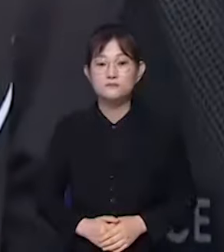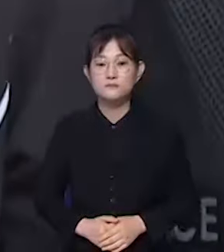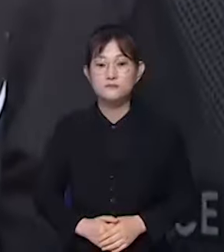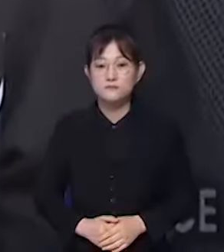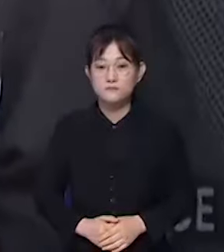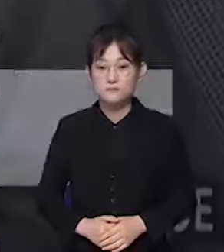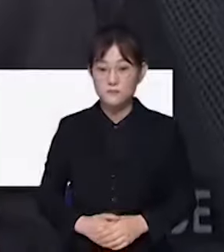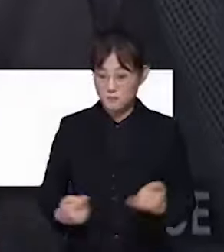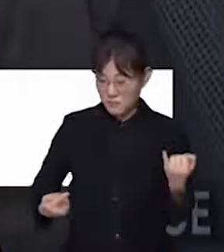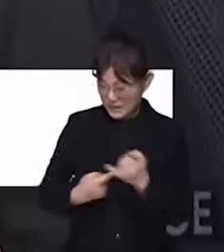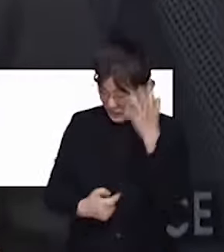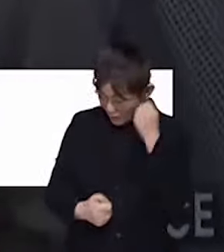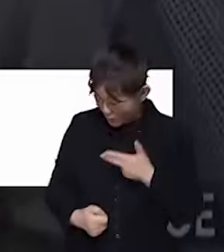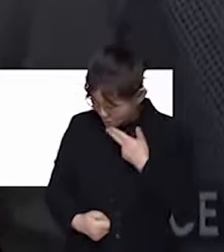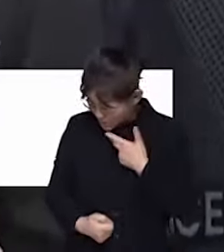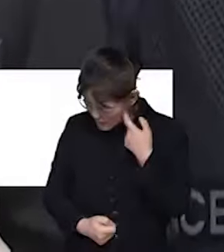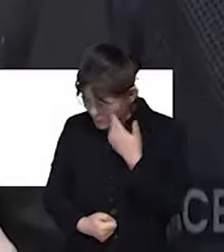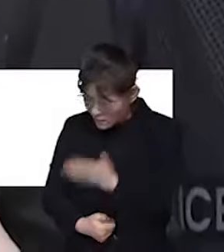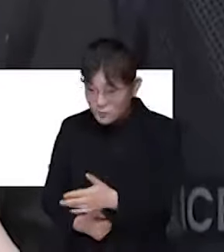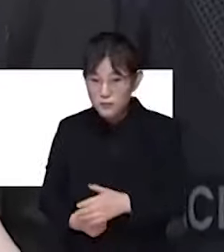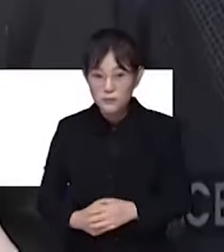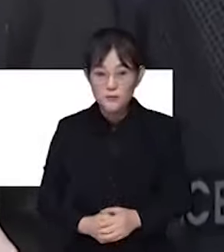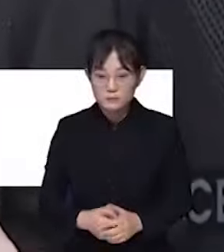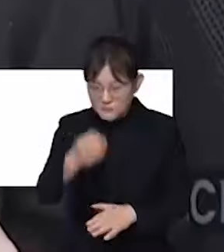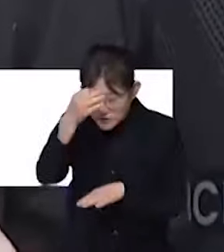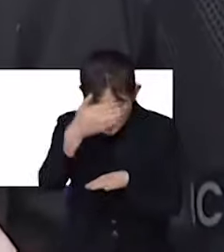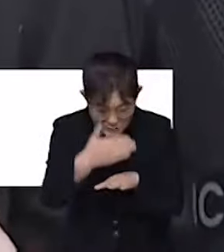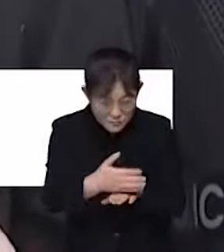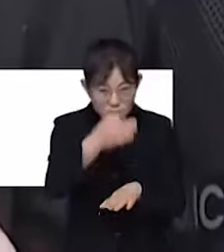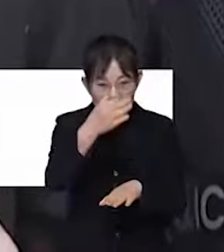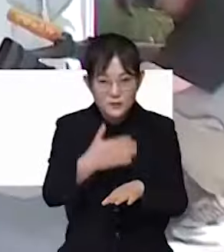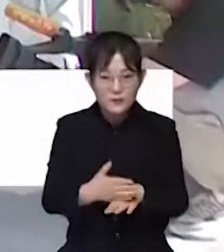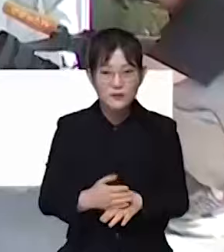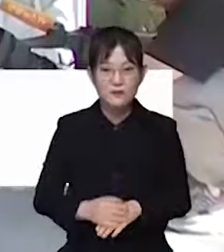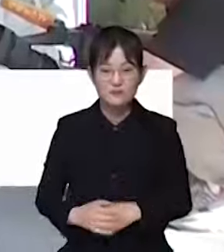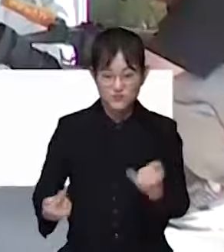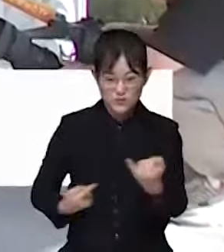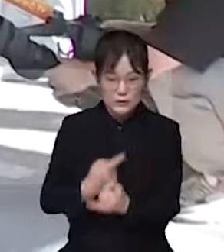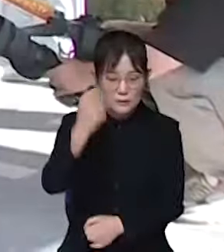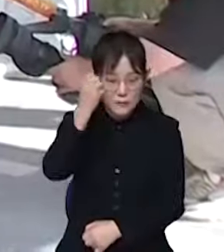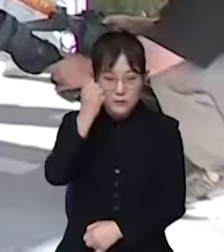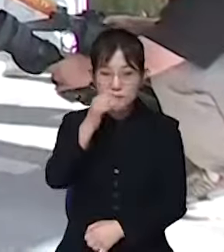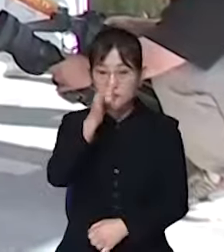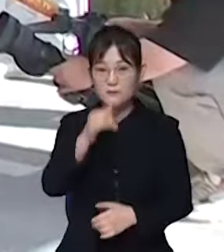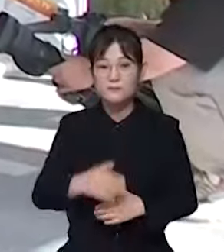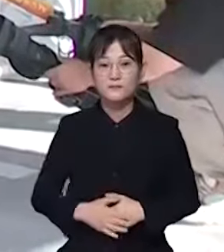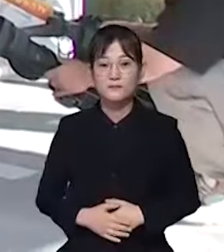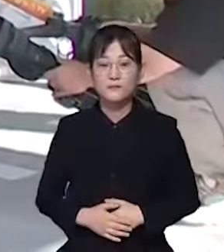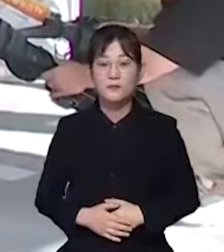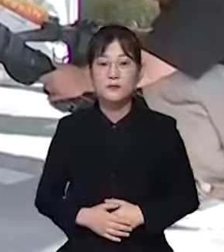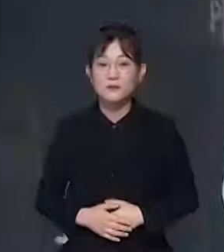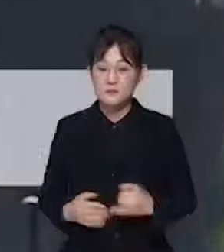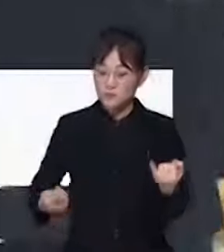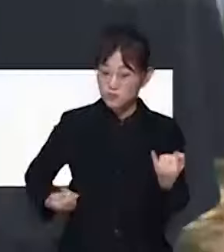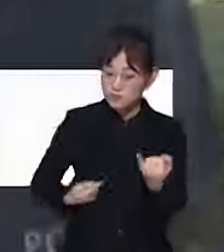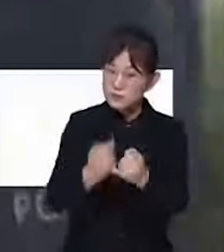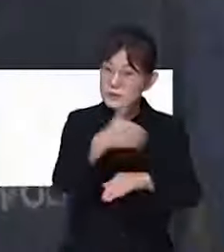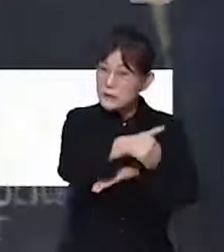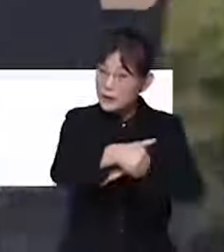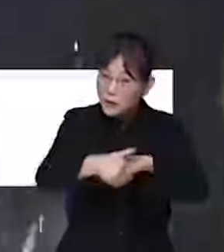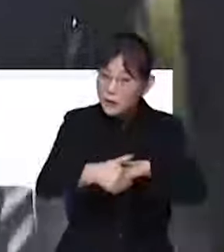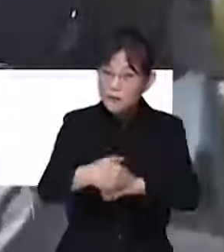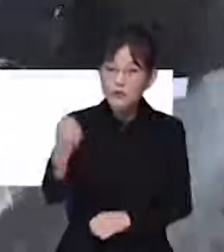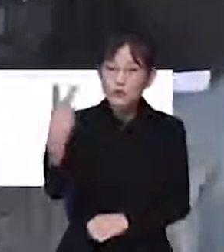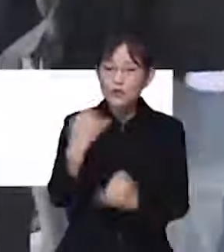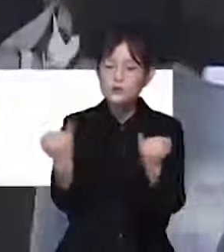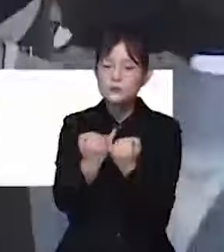기억 안 나요? 죄송합니다. 기억 전혀 안 나요? 조금씩 나고 있습니다. 하지만 범행을 계획했는지 여성을